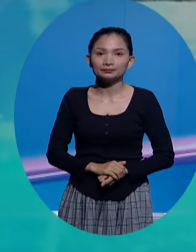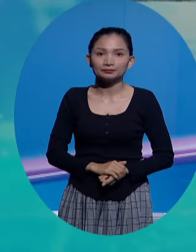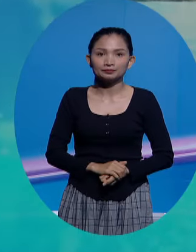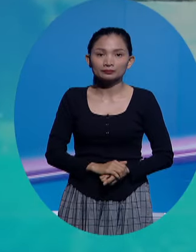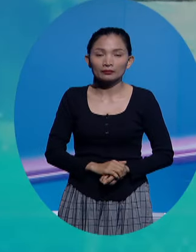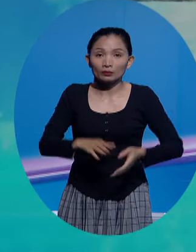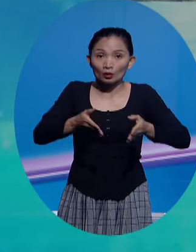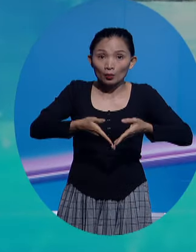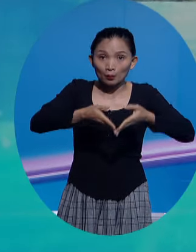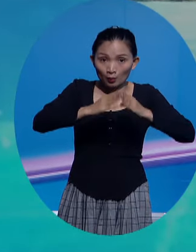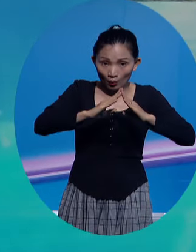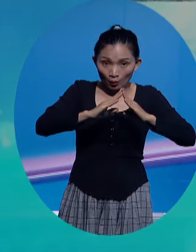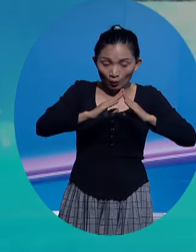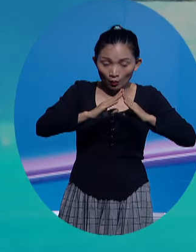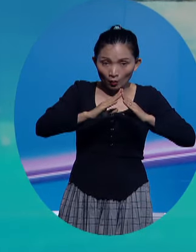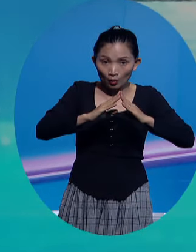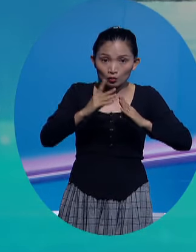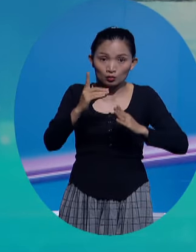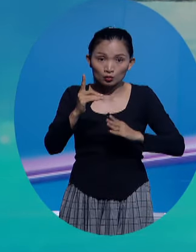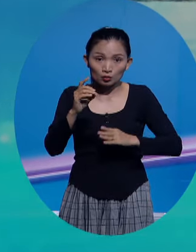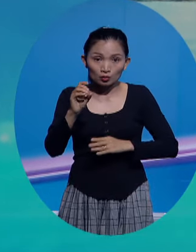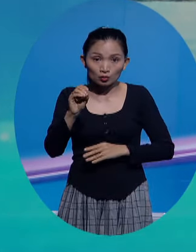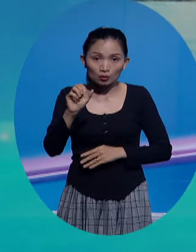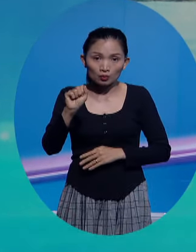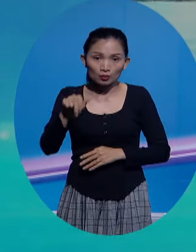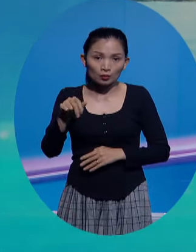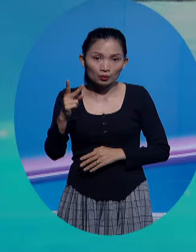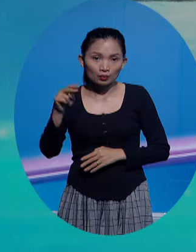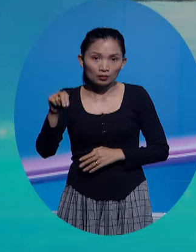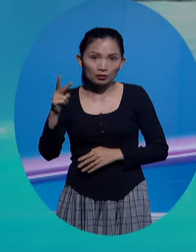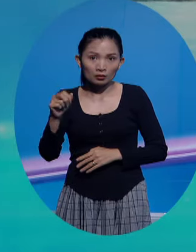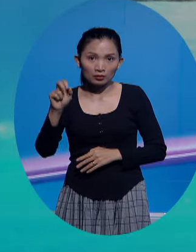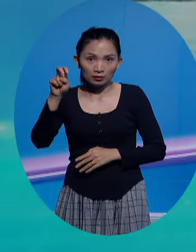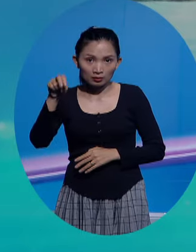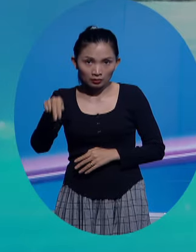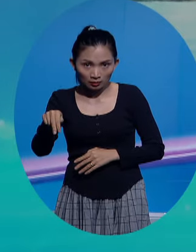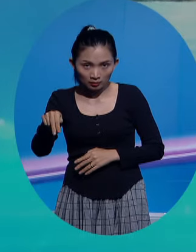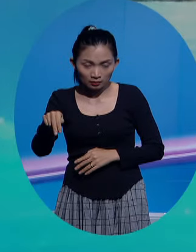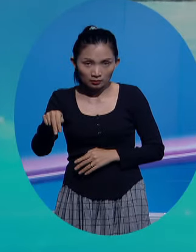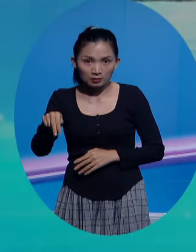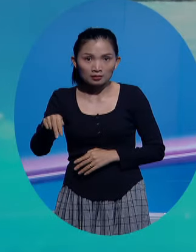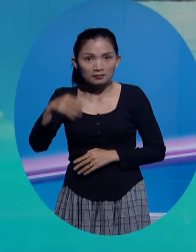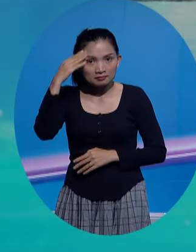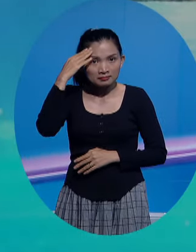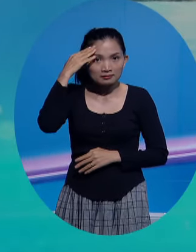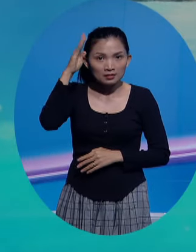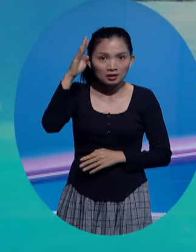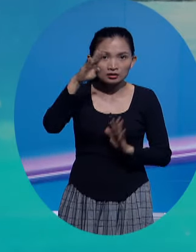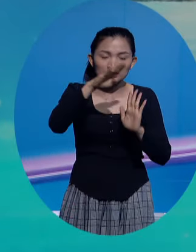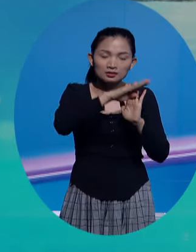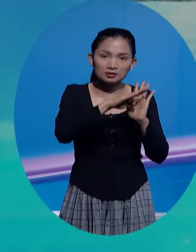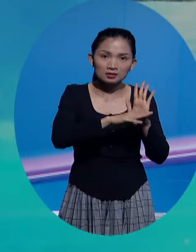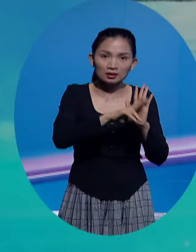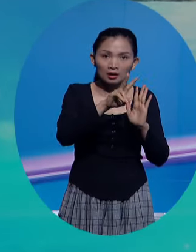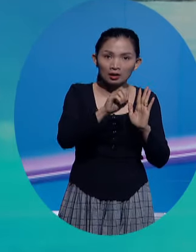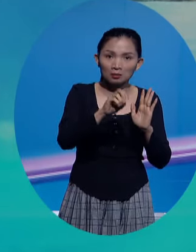Câu lạc bộ doanh nhân 2030 trực thuộc Sài Gòn Times Club đã công bố chương trình Caravan 2030 lần thứ 32, trao quà đồng hành